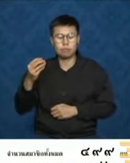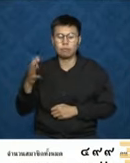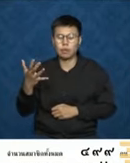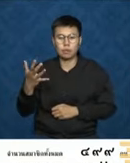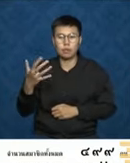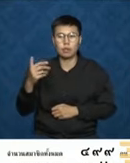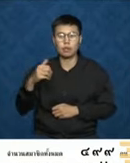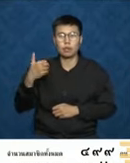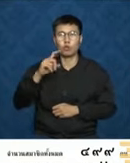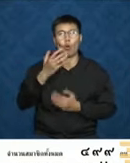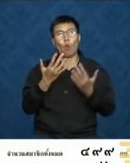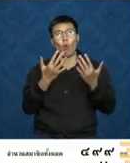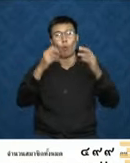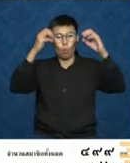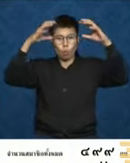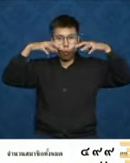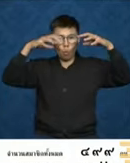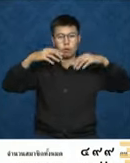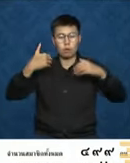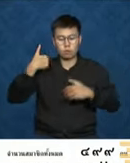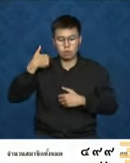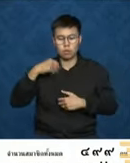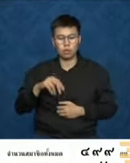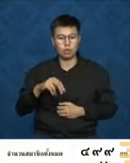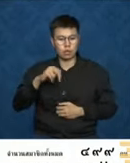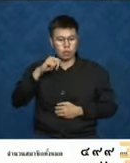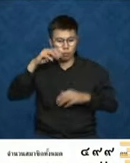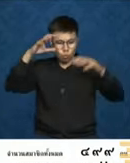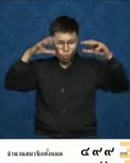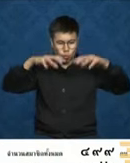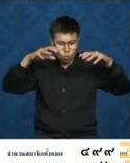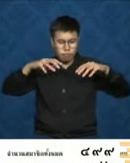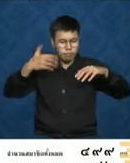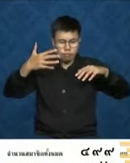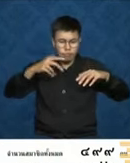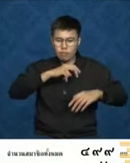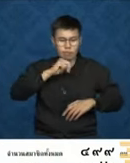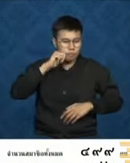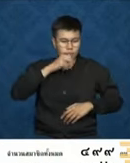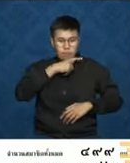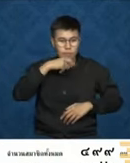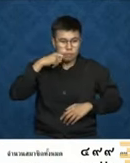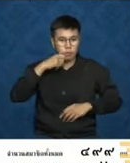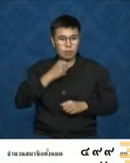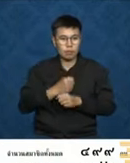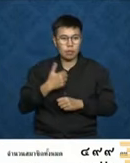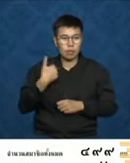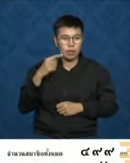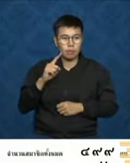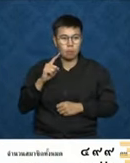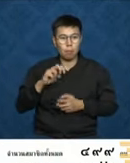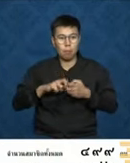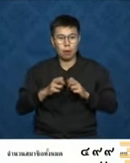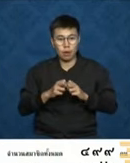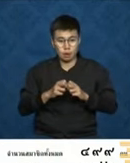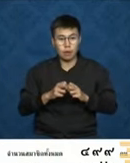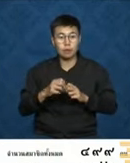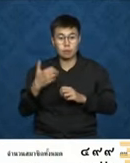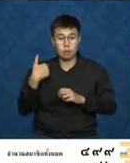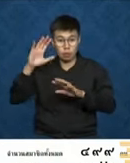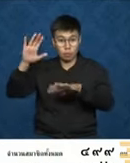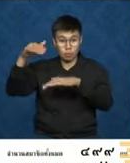ฟ้าเพียงอย่างเดียวปรากฏภัยแล้งผมก็แล้วมีปัจจัยอื่นอีกครับเรื่องการนำ